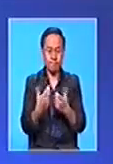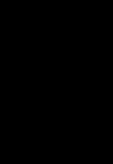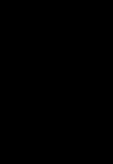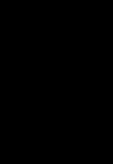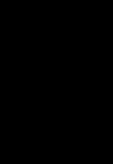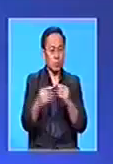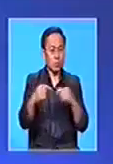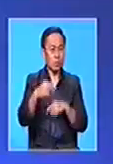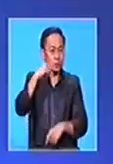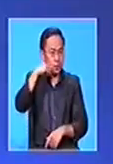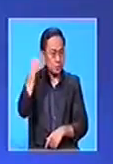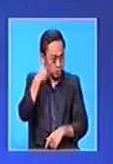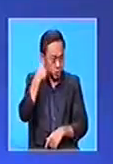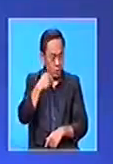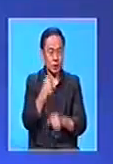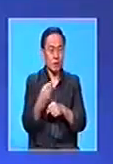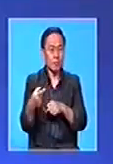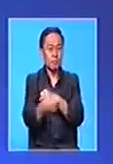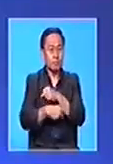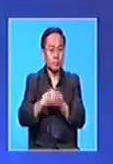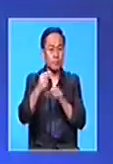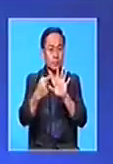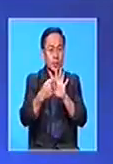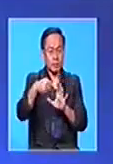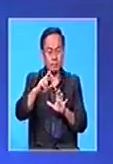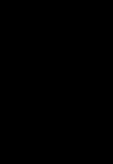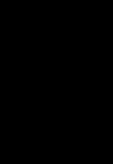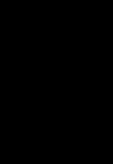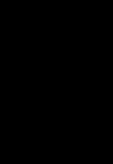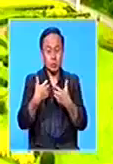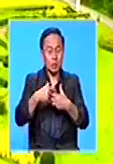งเพราะนั้นการทำนาปลังก็ขอร้องกันว่าขอให้ลด